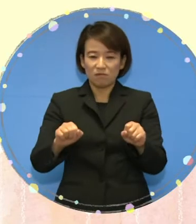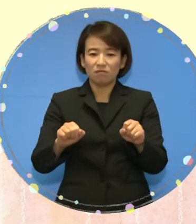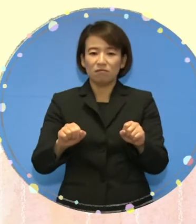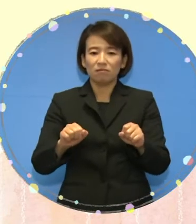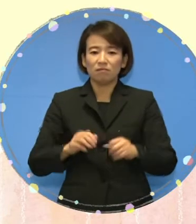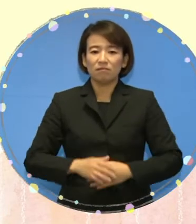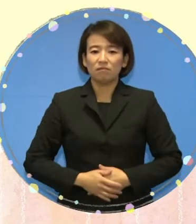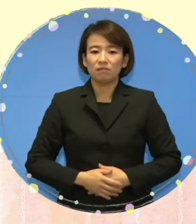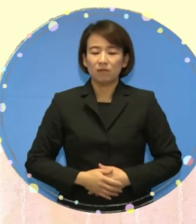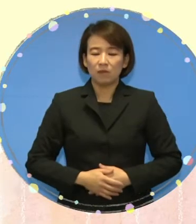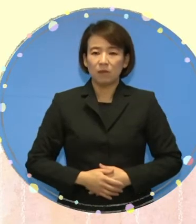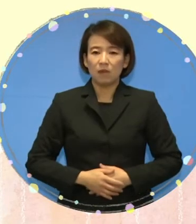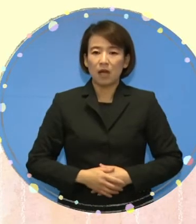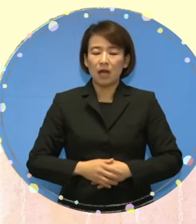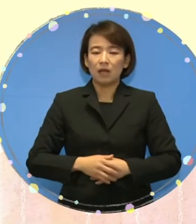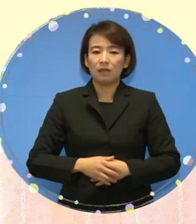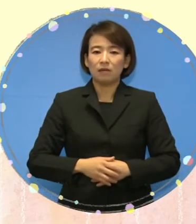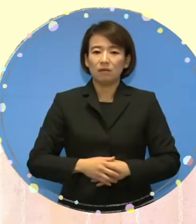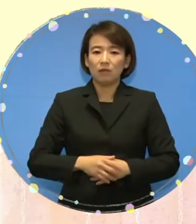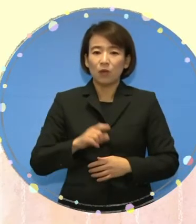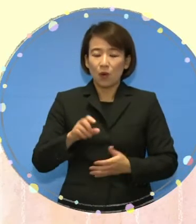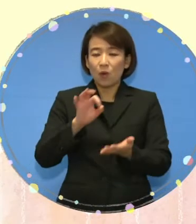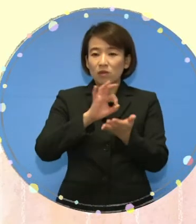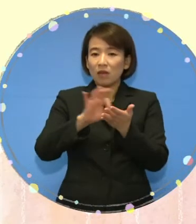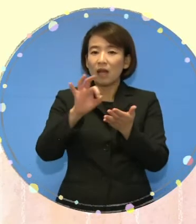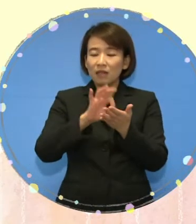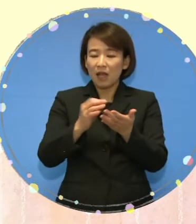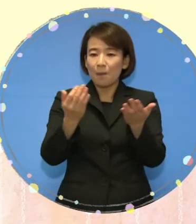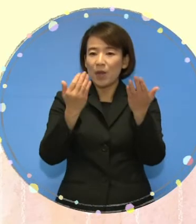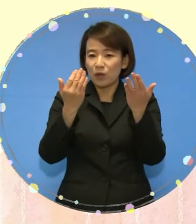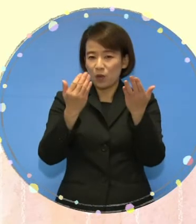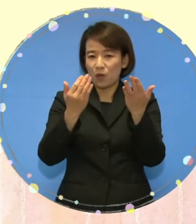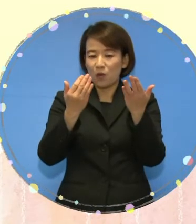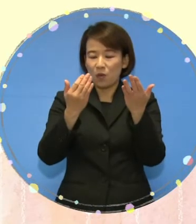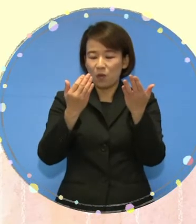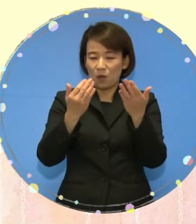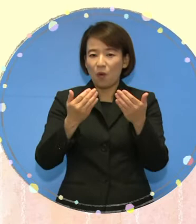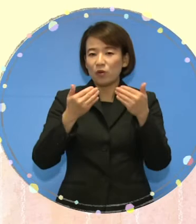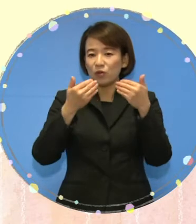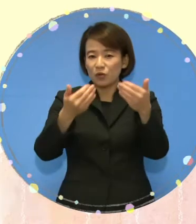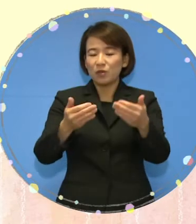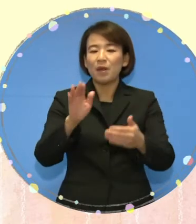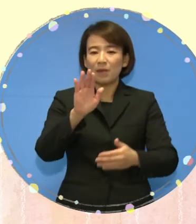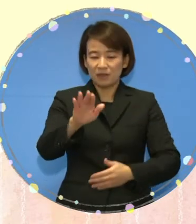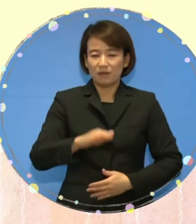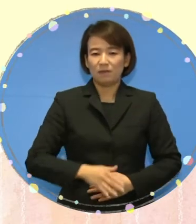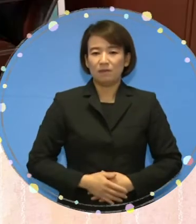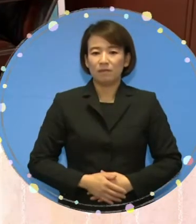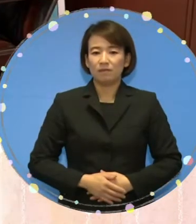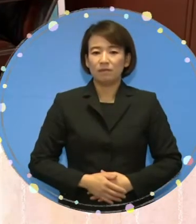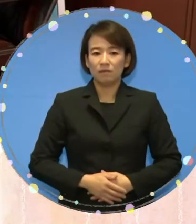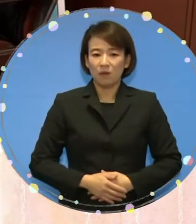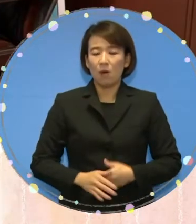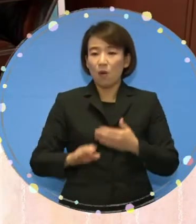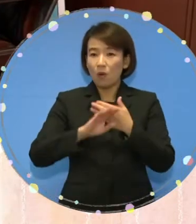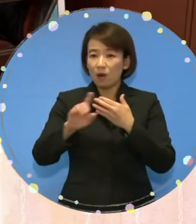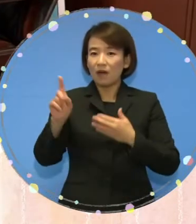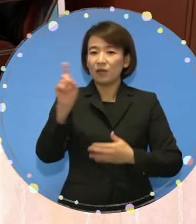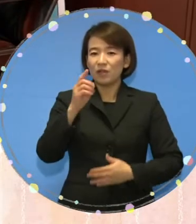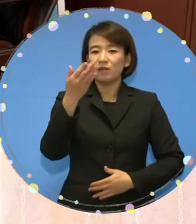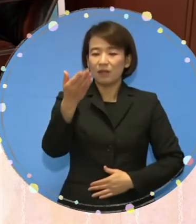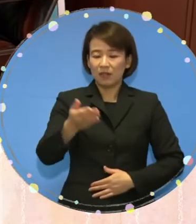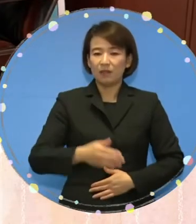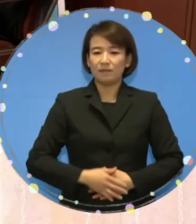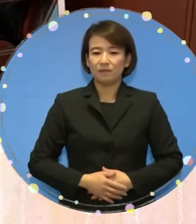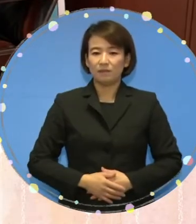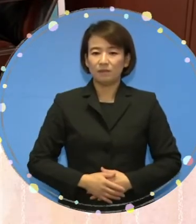において行いict を活用した学習活動の充実を図ってまいりますその他の分野につい